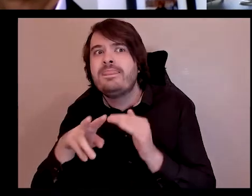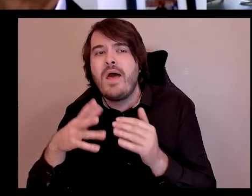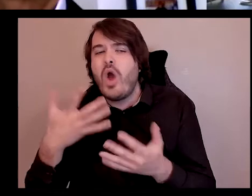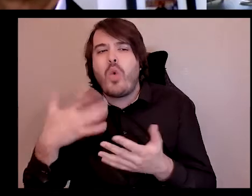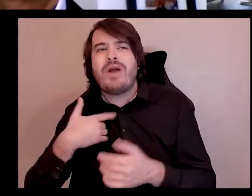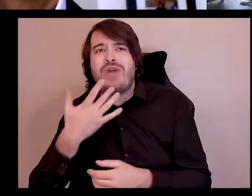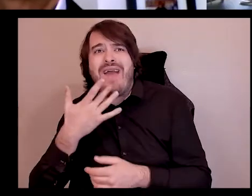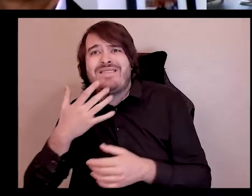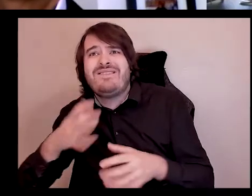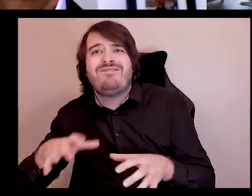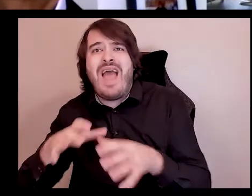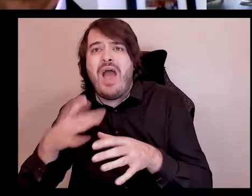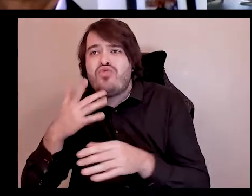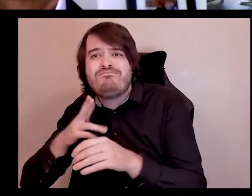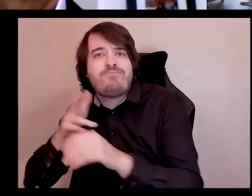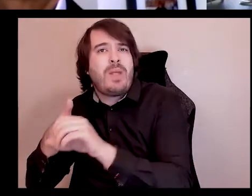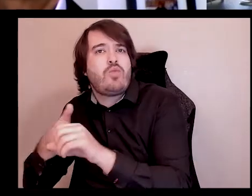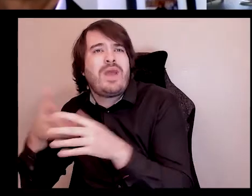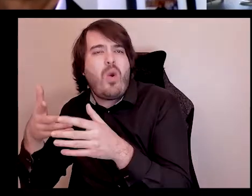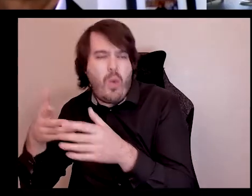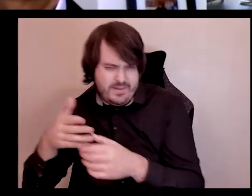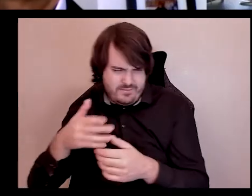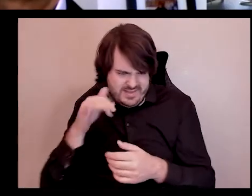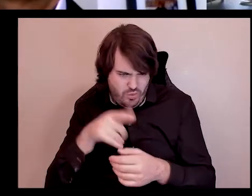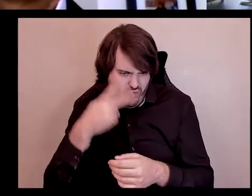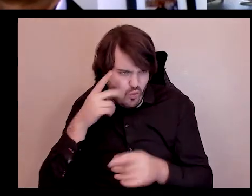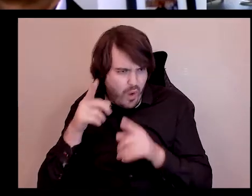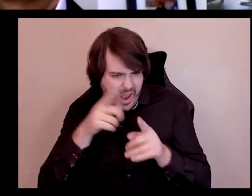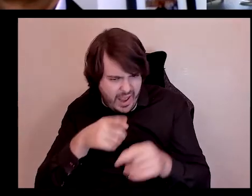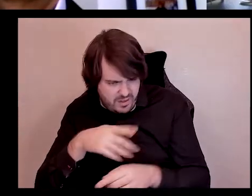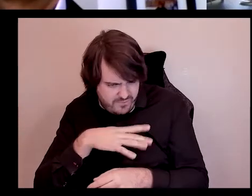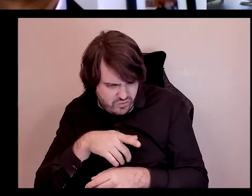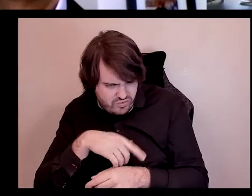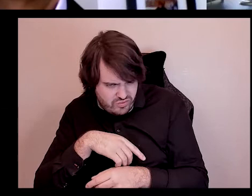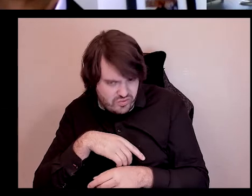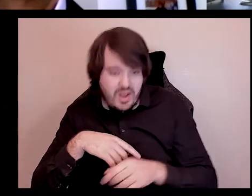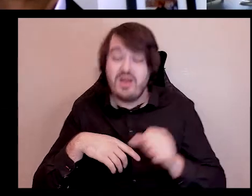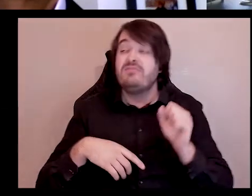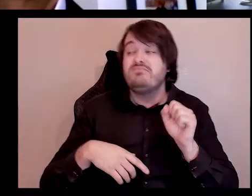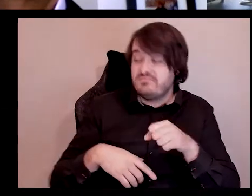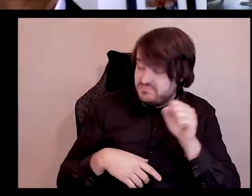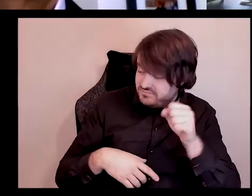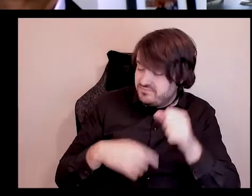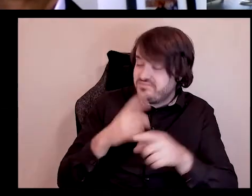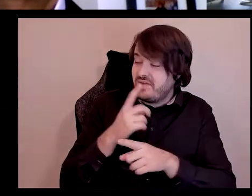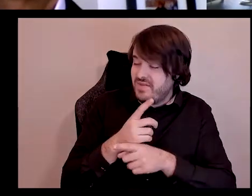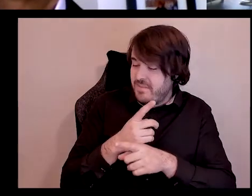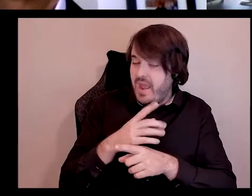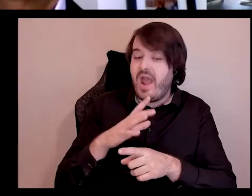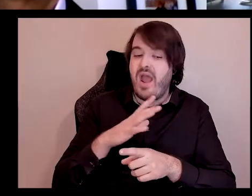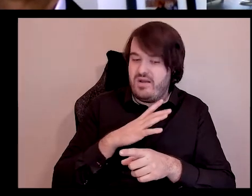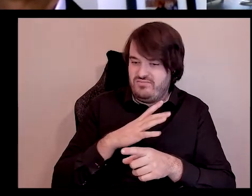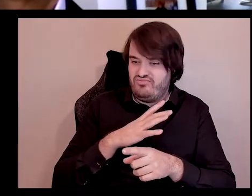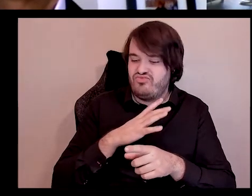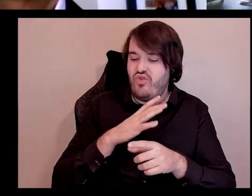permettrait, on parlait d'un triangle d'équilibre là, entre mes aspirations, mes attentes, de ce que j'ai envie de faire et de contribuer. Est-ce